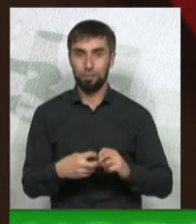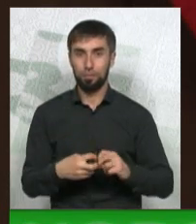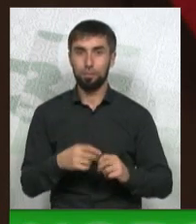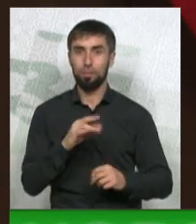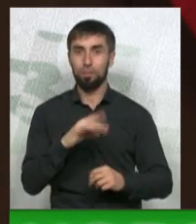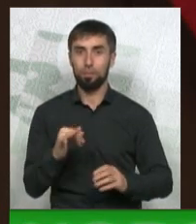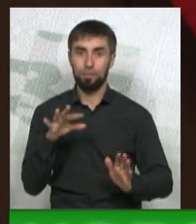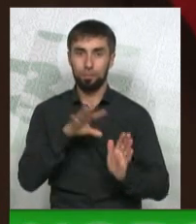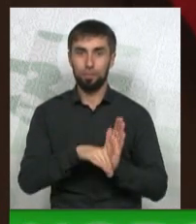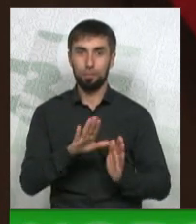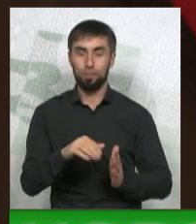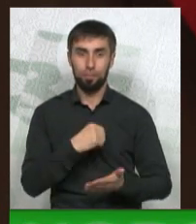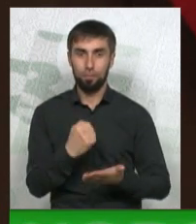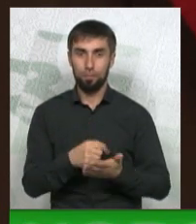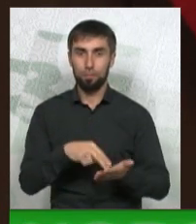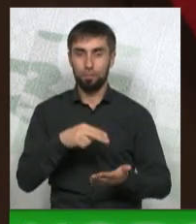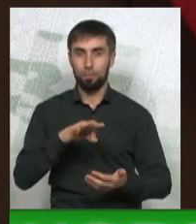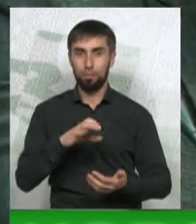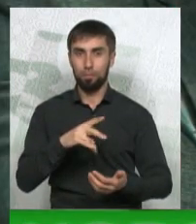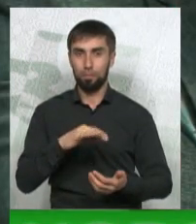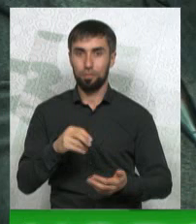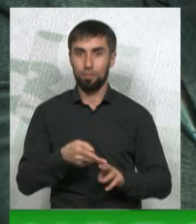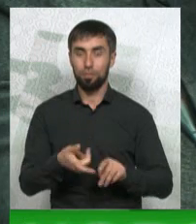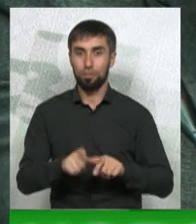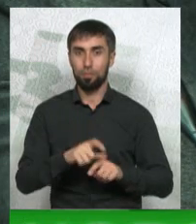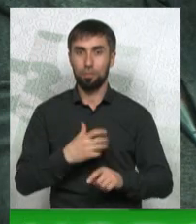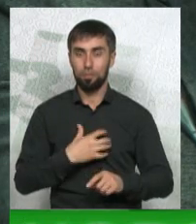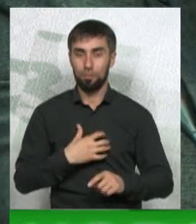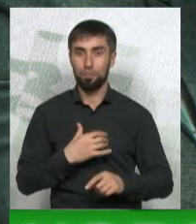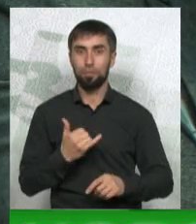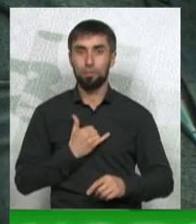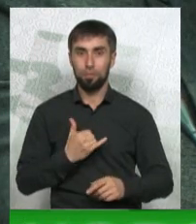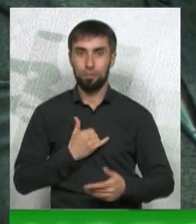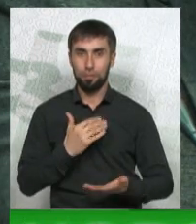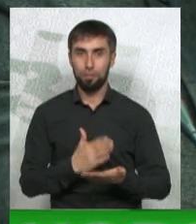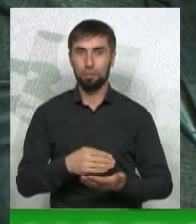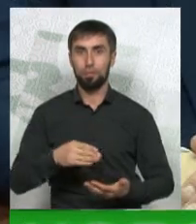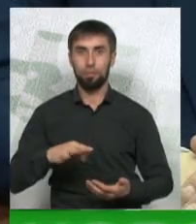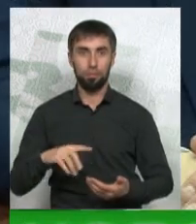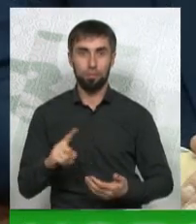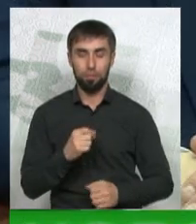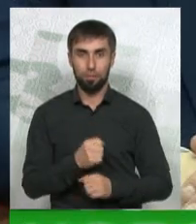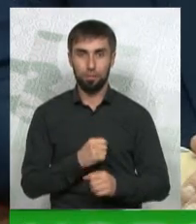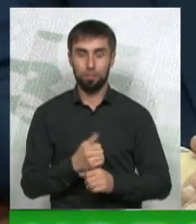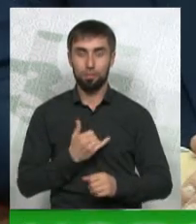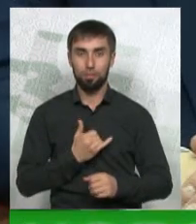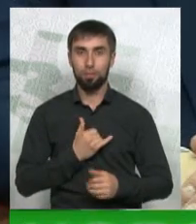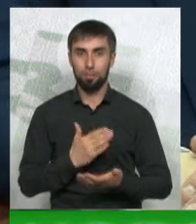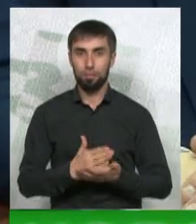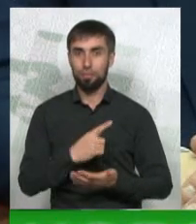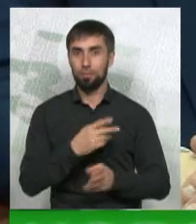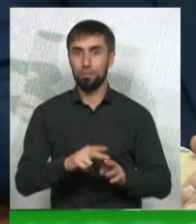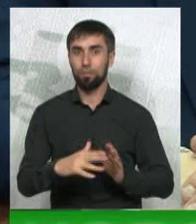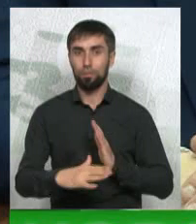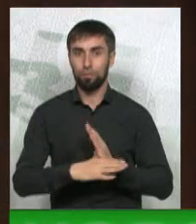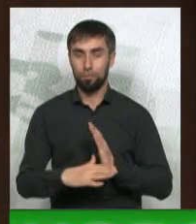они вошли в постановление. И это очень важно. У нас есть то, что делать. И у нас поддержка